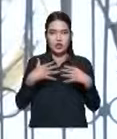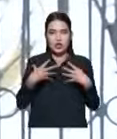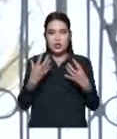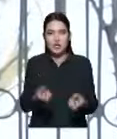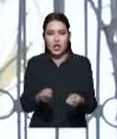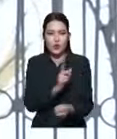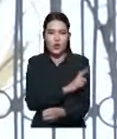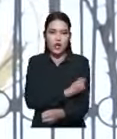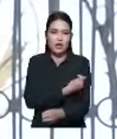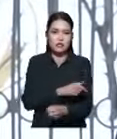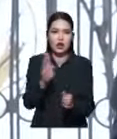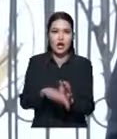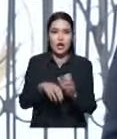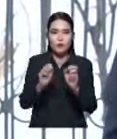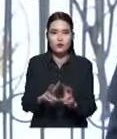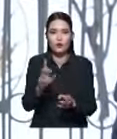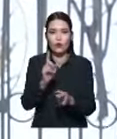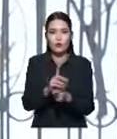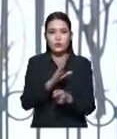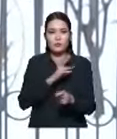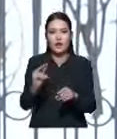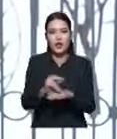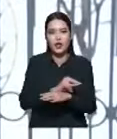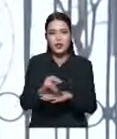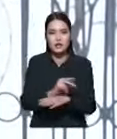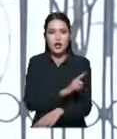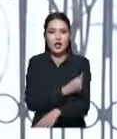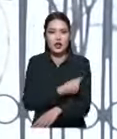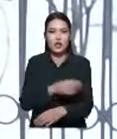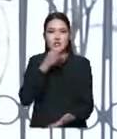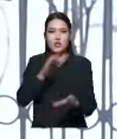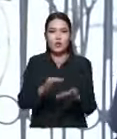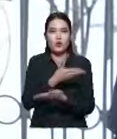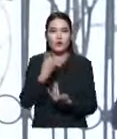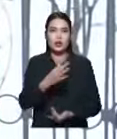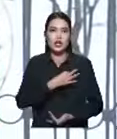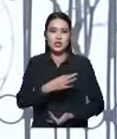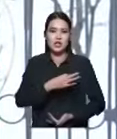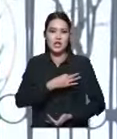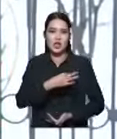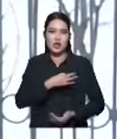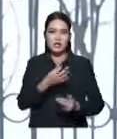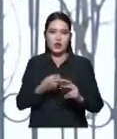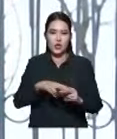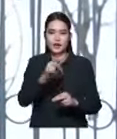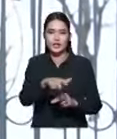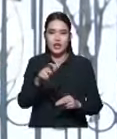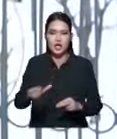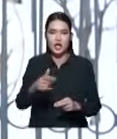дәрігерлері жауапсыздығы мен терапияның дәрігерлерінің жауапсыздығына осы жаңағы кісілерді бір